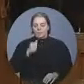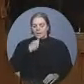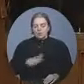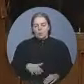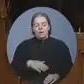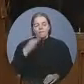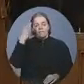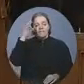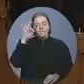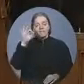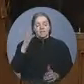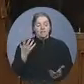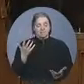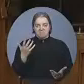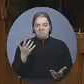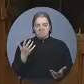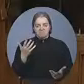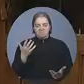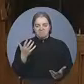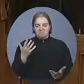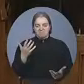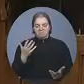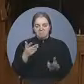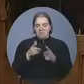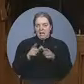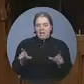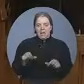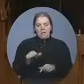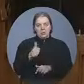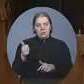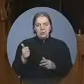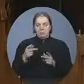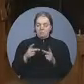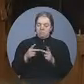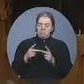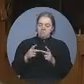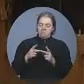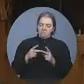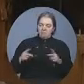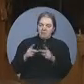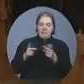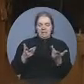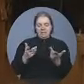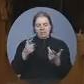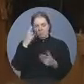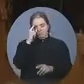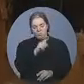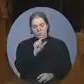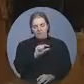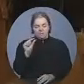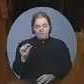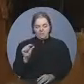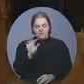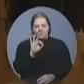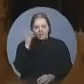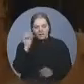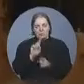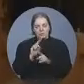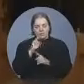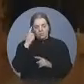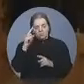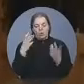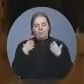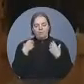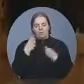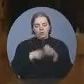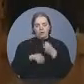français semble toujours n'être qu'une langue étrangère parmi tant d'autres pour le gouvernement fédéral et le comité organisateur des